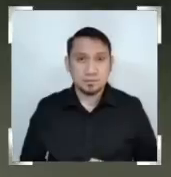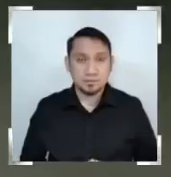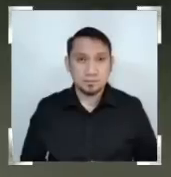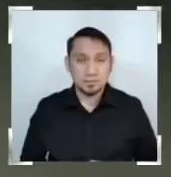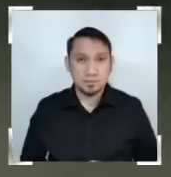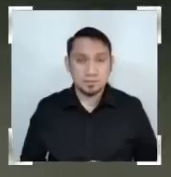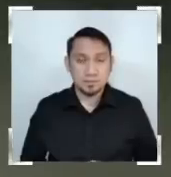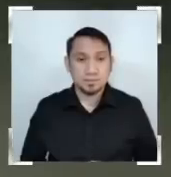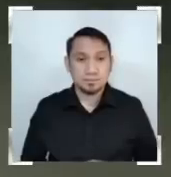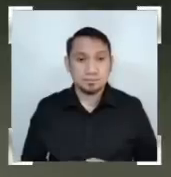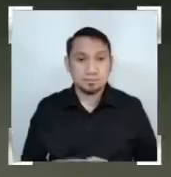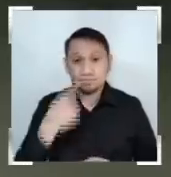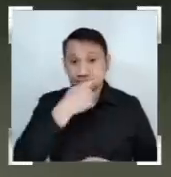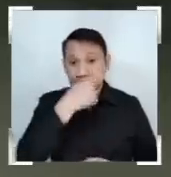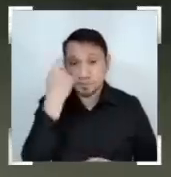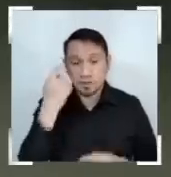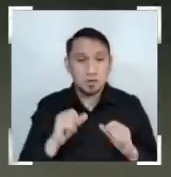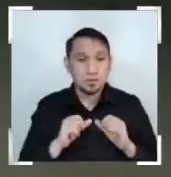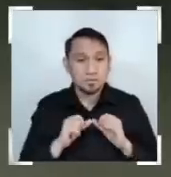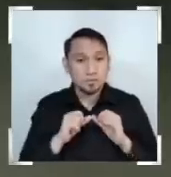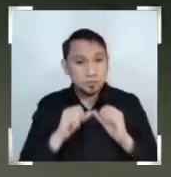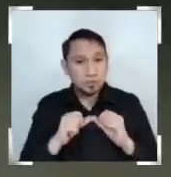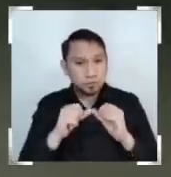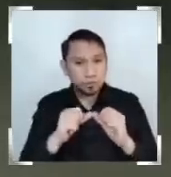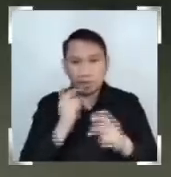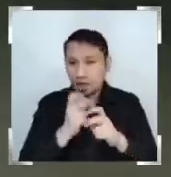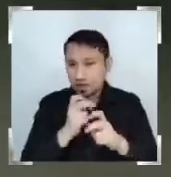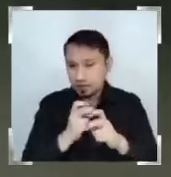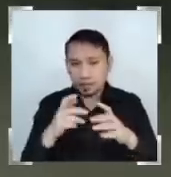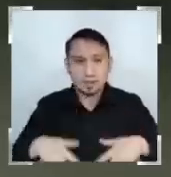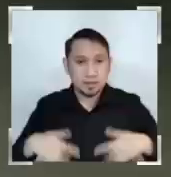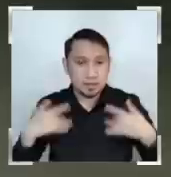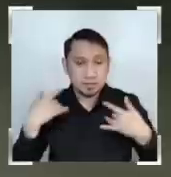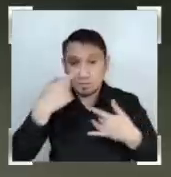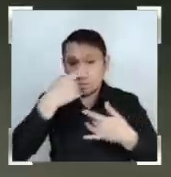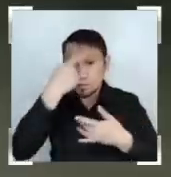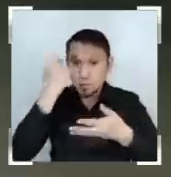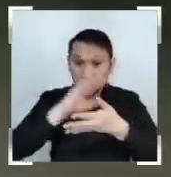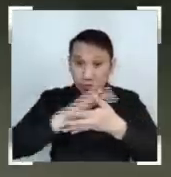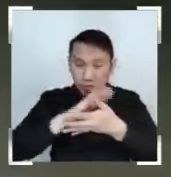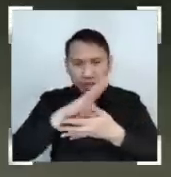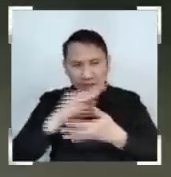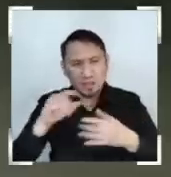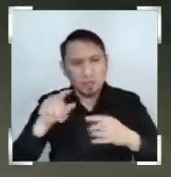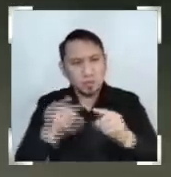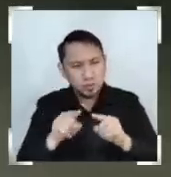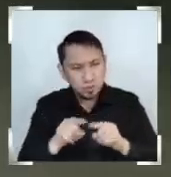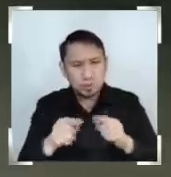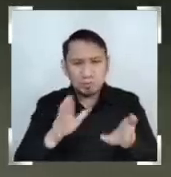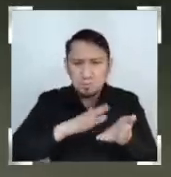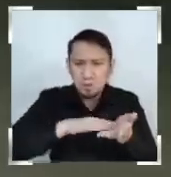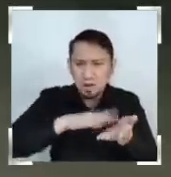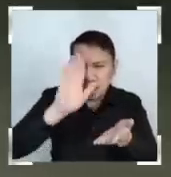Pia, dahil sa sunod-sunod sa dagok sa buhay, dulot ng pandemya, at ito ngang patuloy na pagtataas ng presyo ng mga bilihin, gusto man